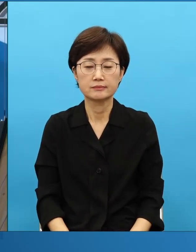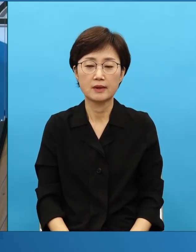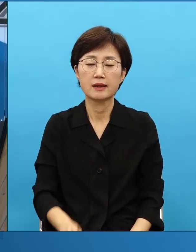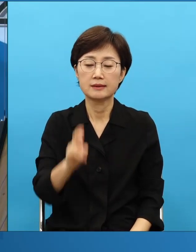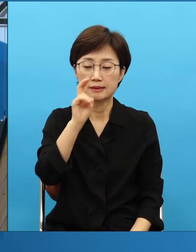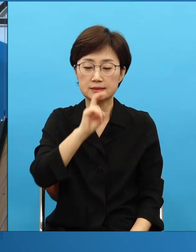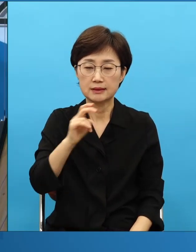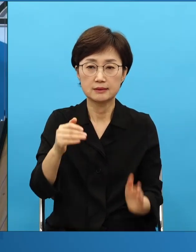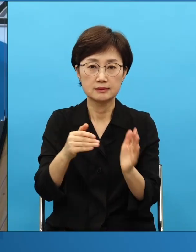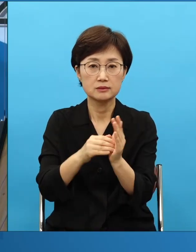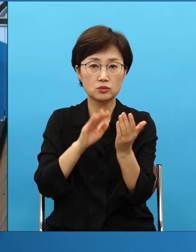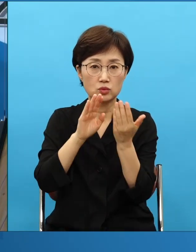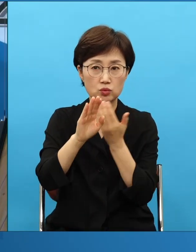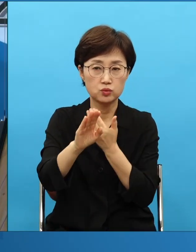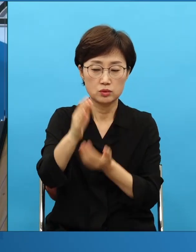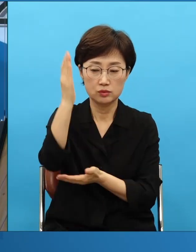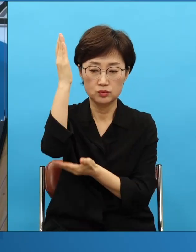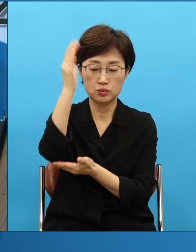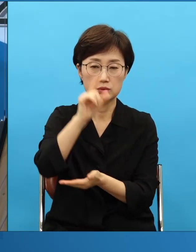찬양대에서 하나님께 찬양드린 후에